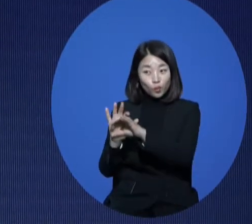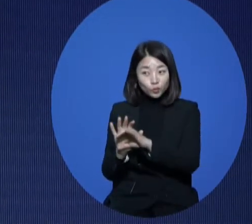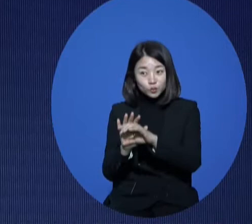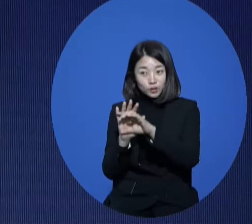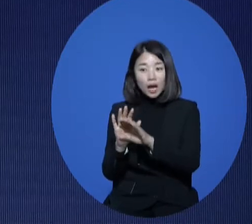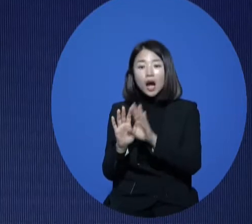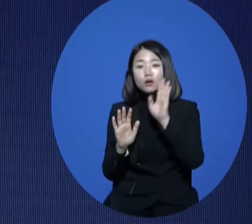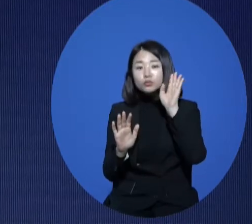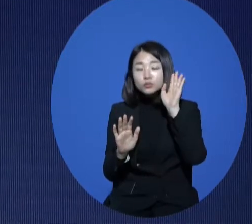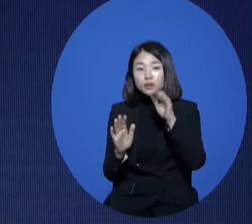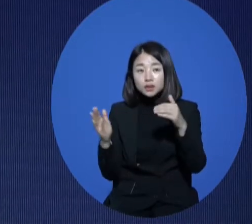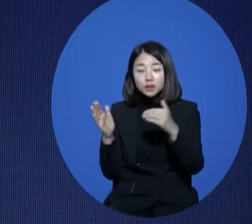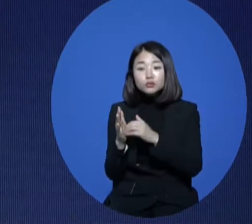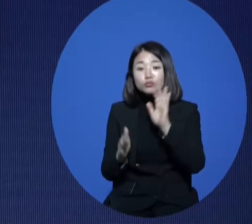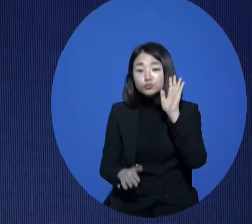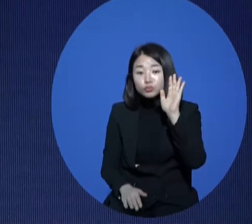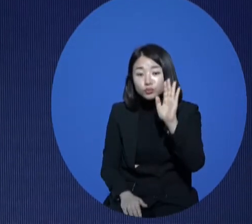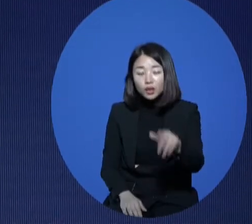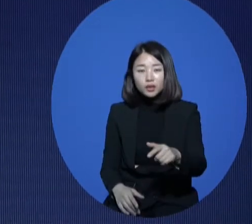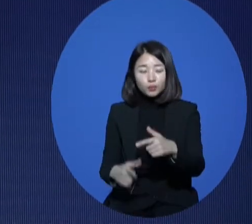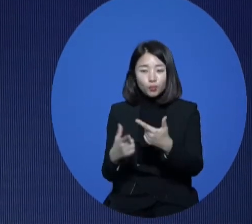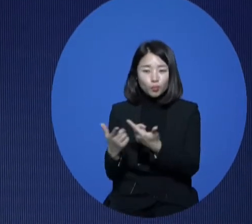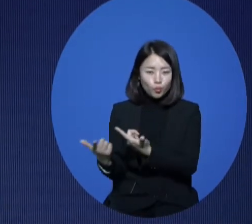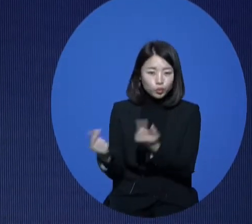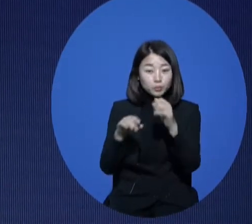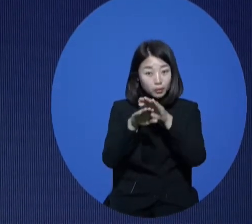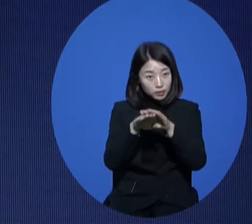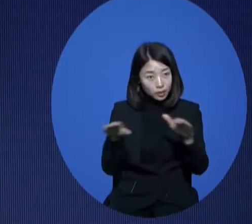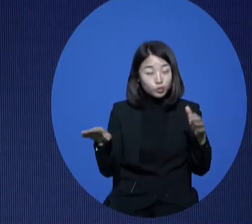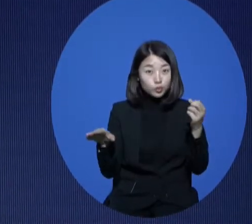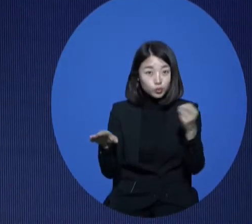만들 때는 모두가 평등하고 모두가